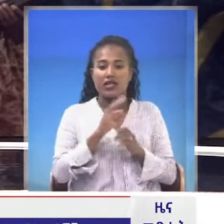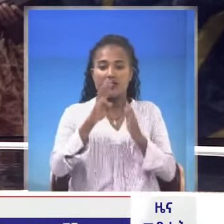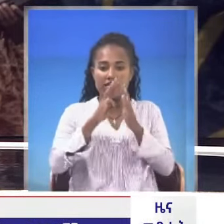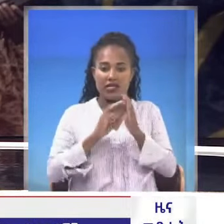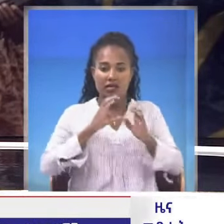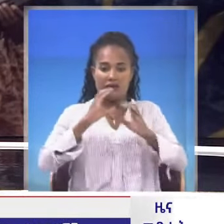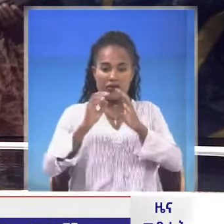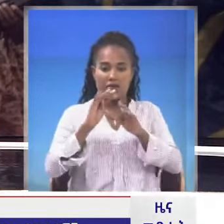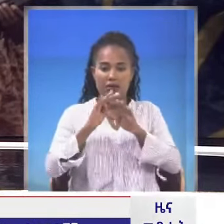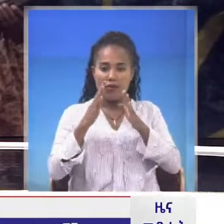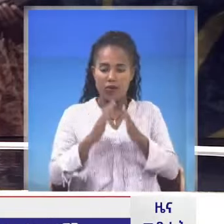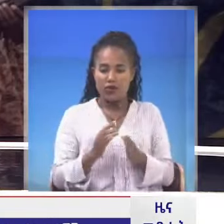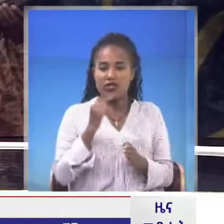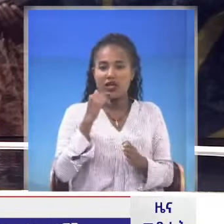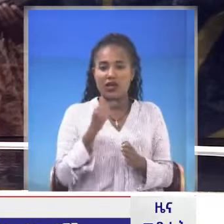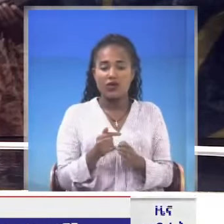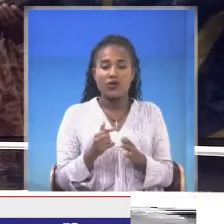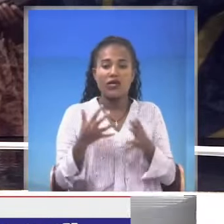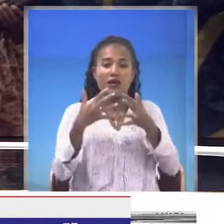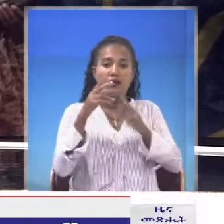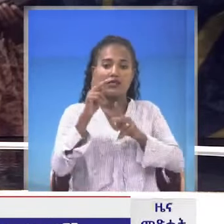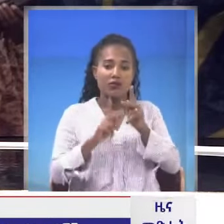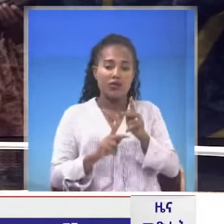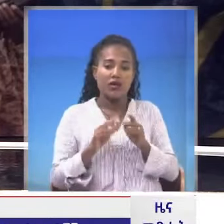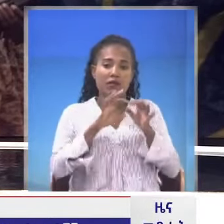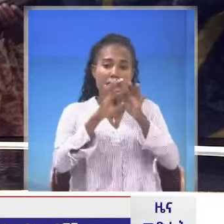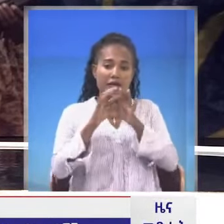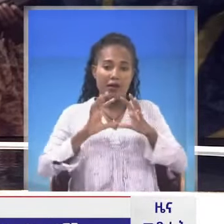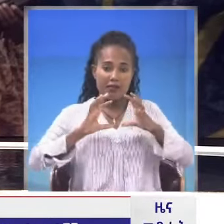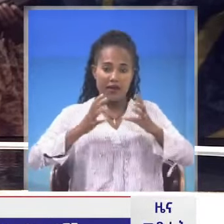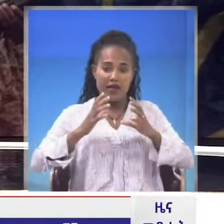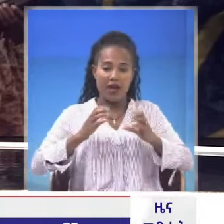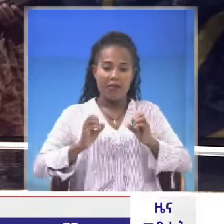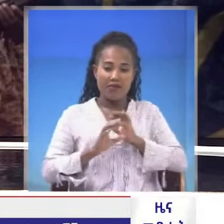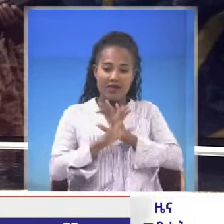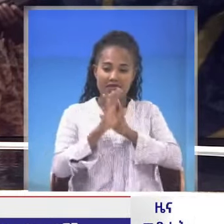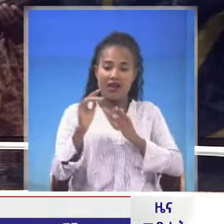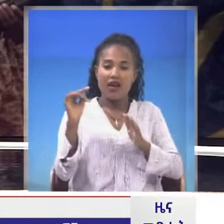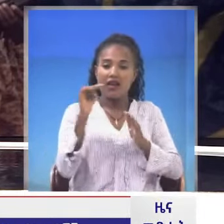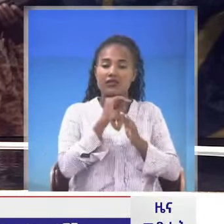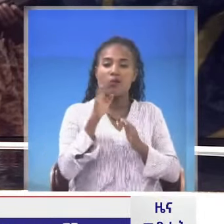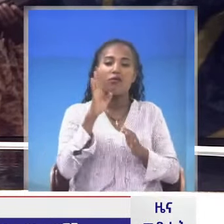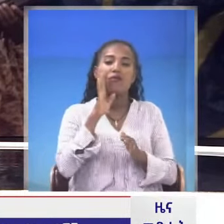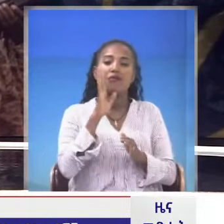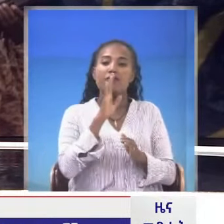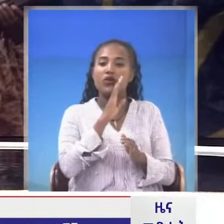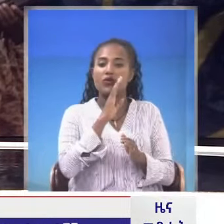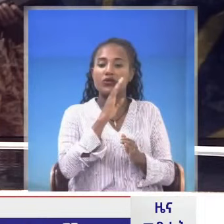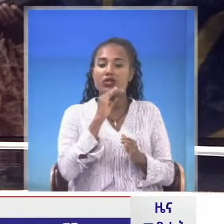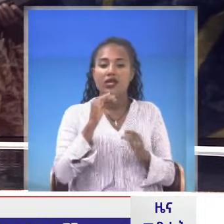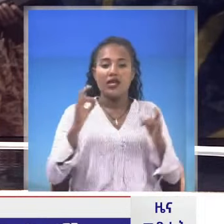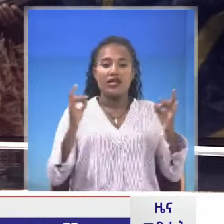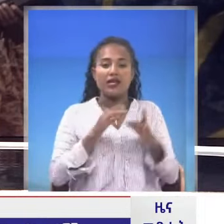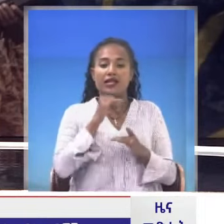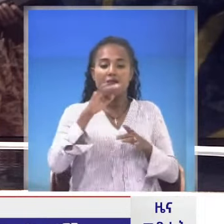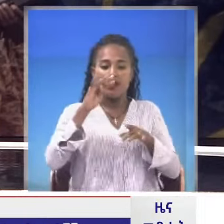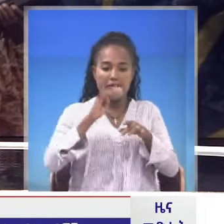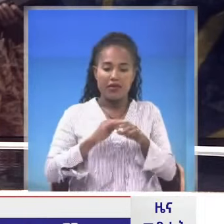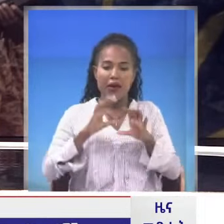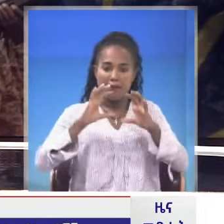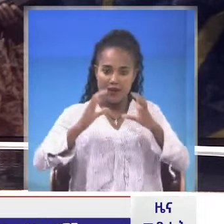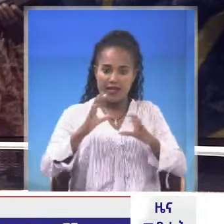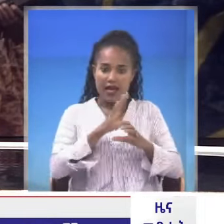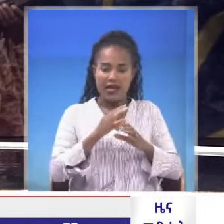ተግባቦት ባለሙያዎች ገለጹ። ህብረተሰቡ በማህበራዊ ሚዲያ በሚናፈሱ ሐሰተኛ መረጃዎች እንዳይደናገር መደበኛ